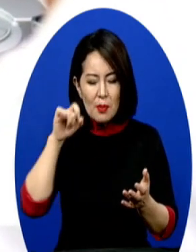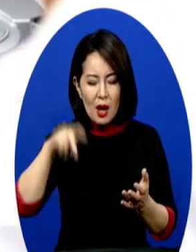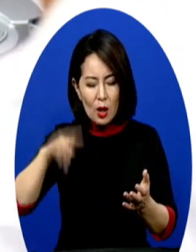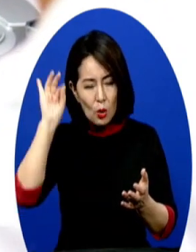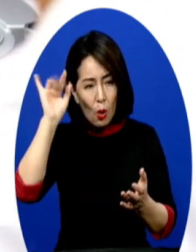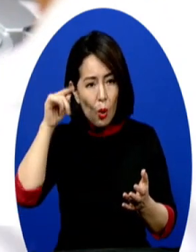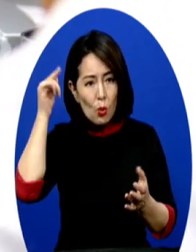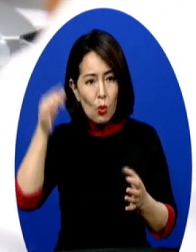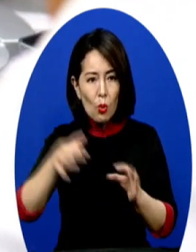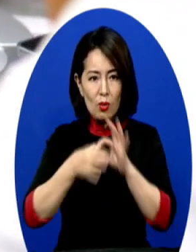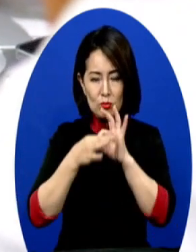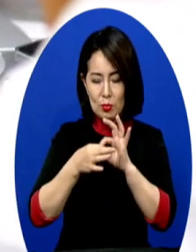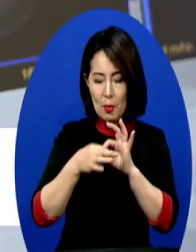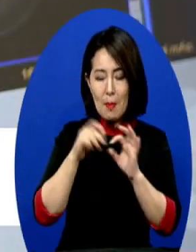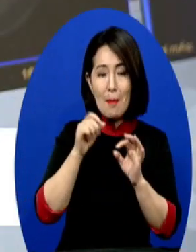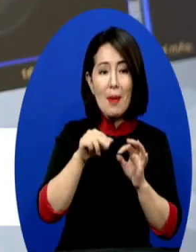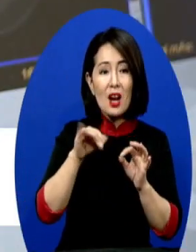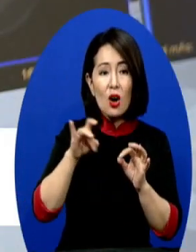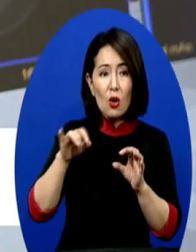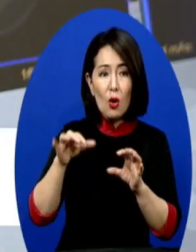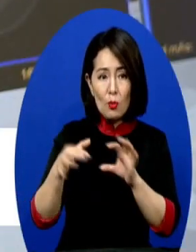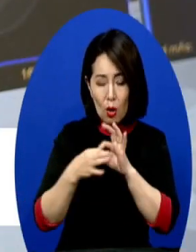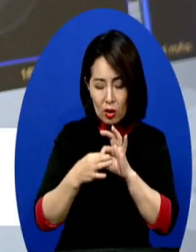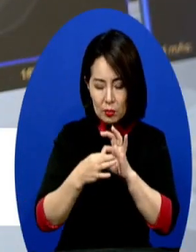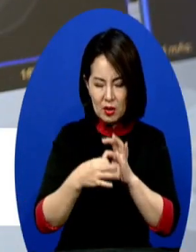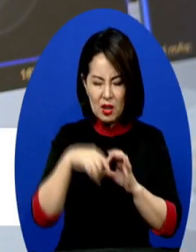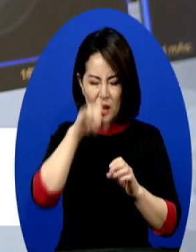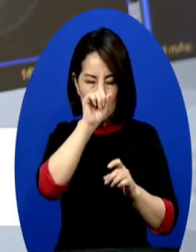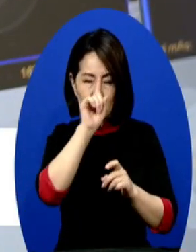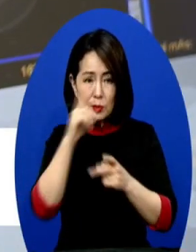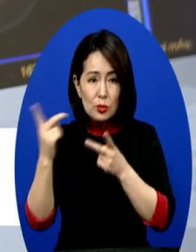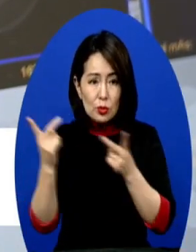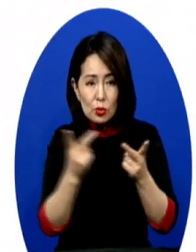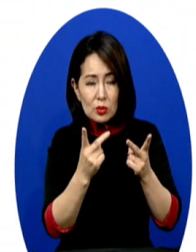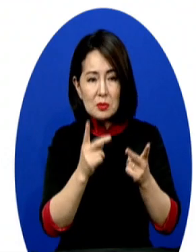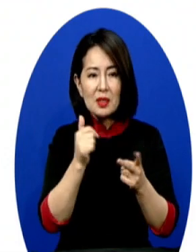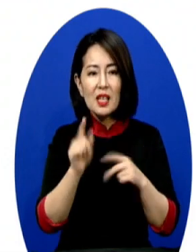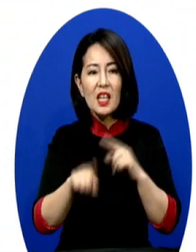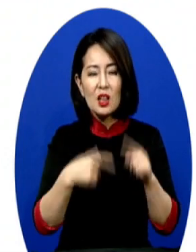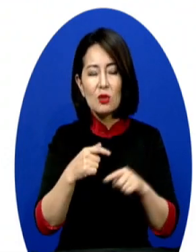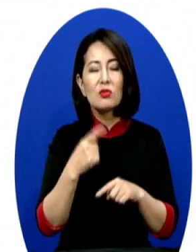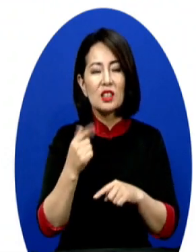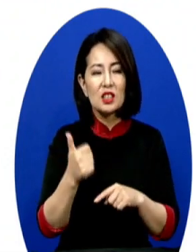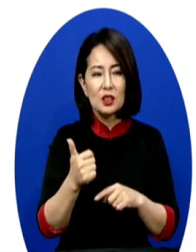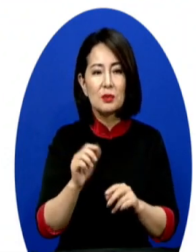програмтай уялдсанаар иргэдийн авах эрүүл мэндийн үйлчилгээ илүү эрчимжтэй юм байна.